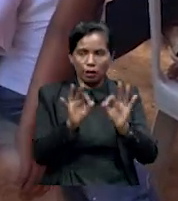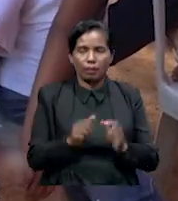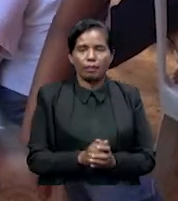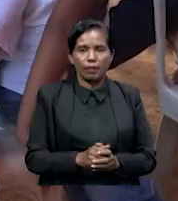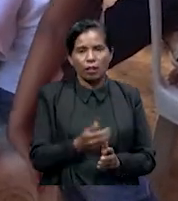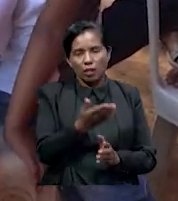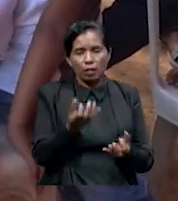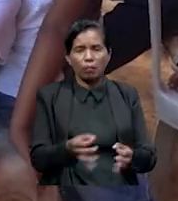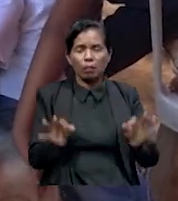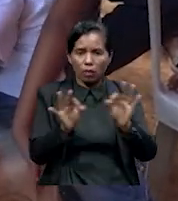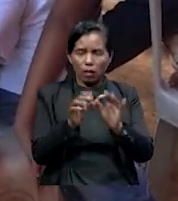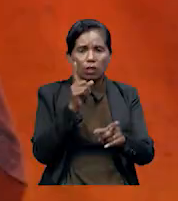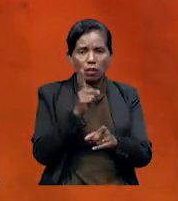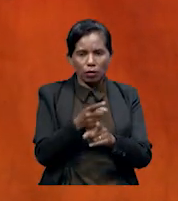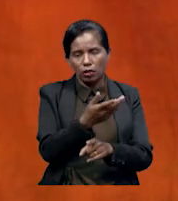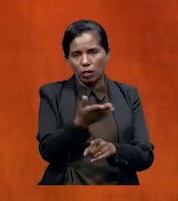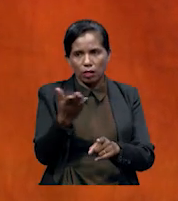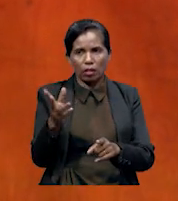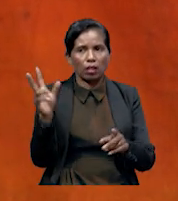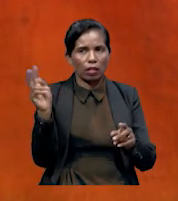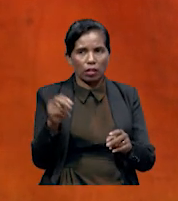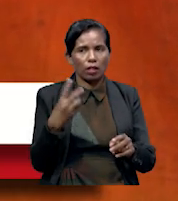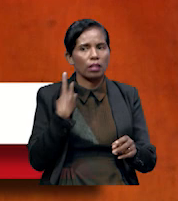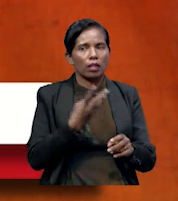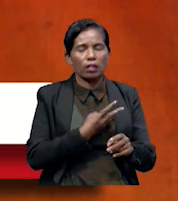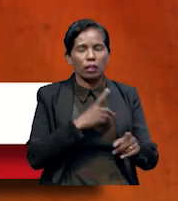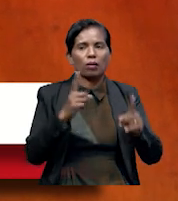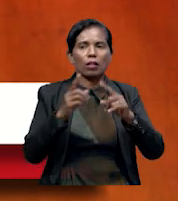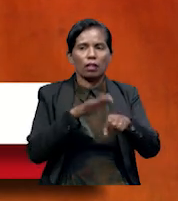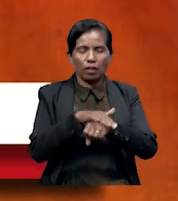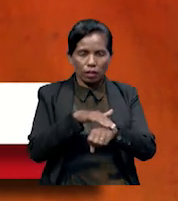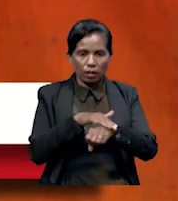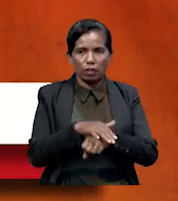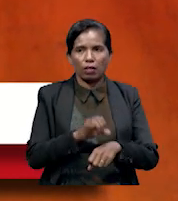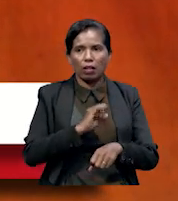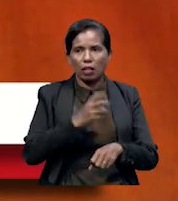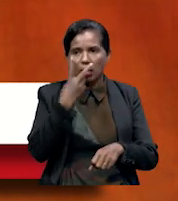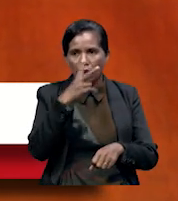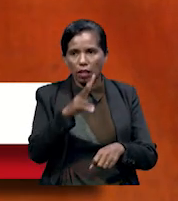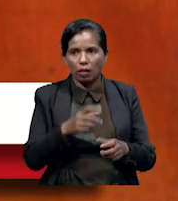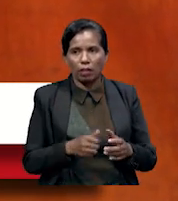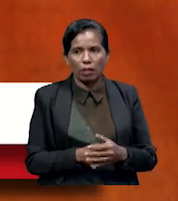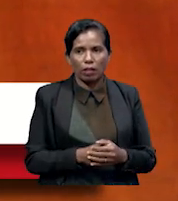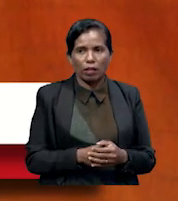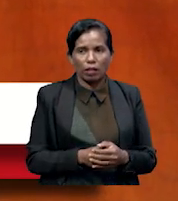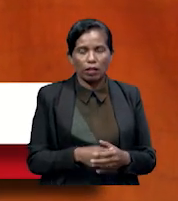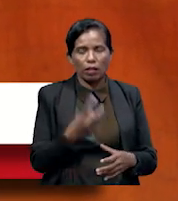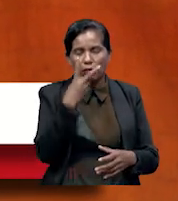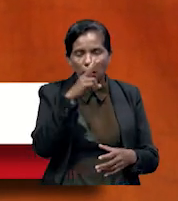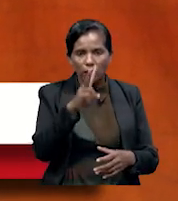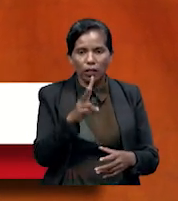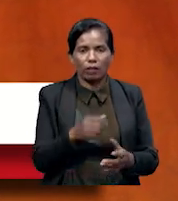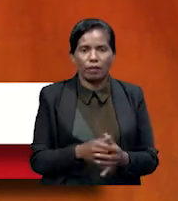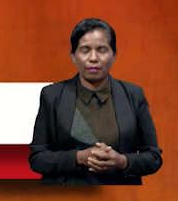importante debes para lae ite kuli ite inglês havareo ampain havareo ampain